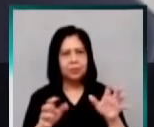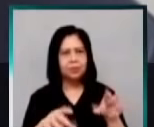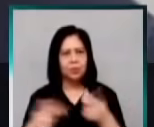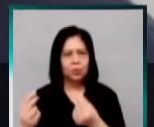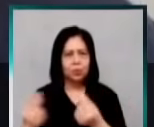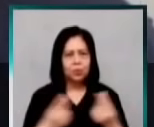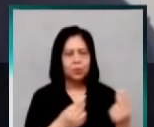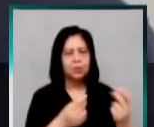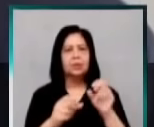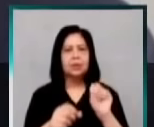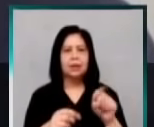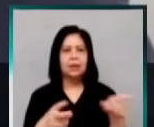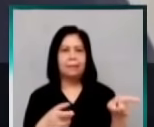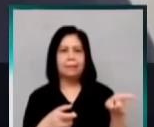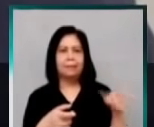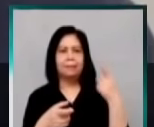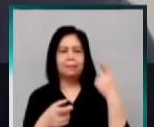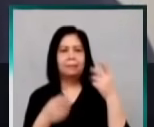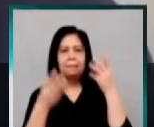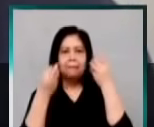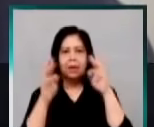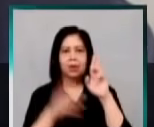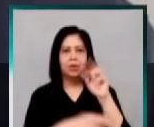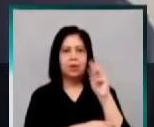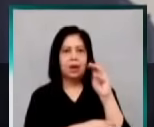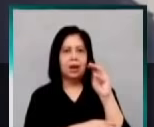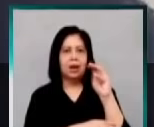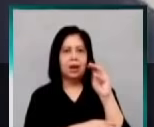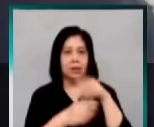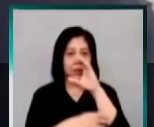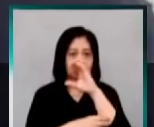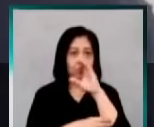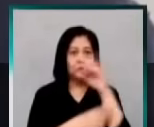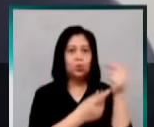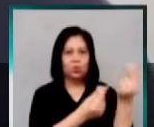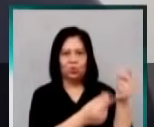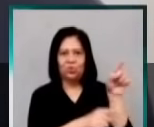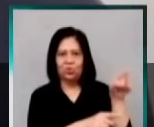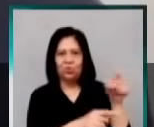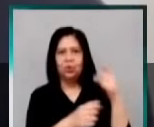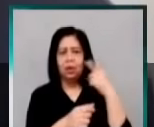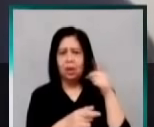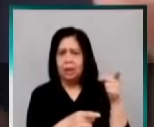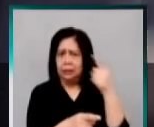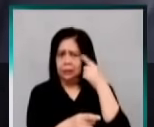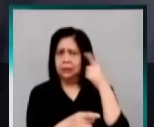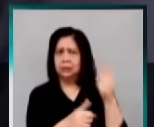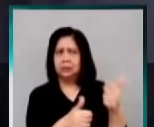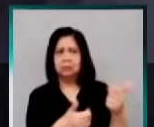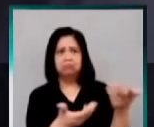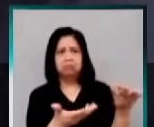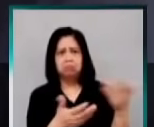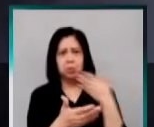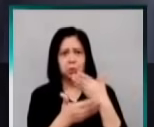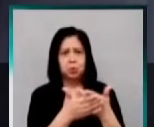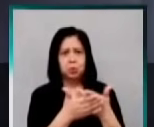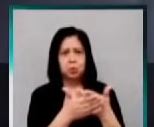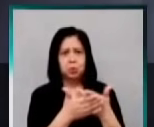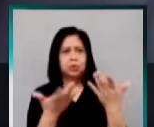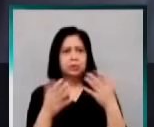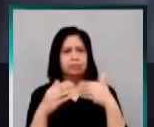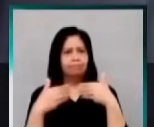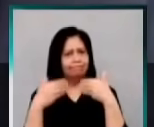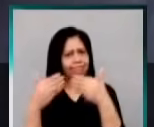Mayor Rama has done in Cebu. And it is a model that I think is going to give us a way forward, no,